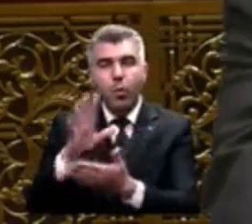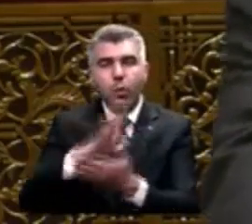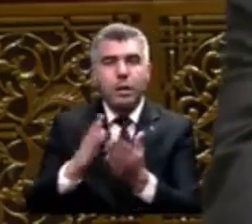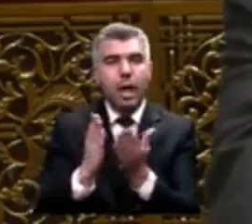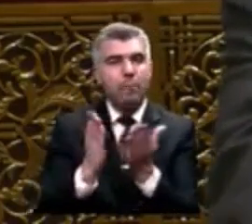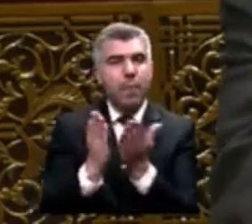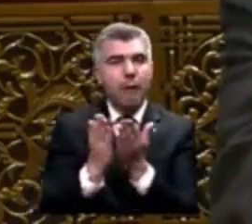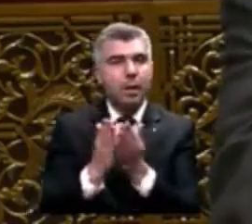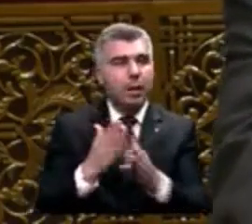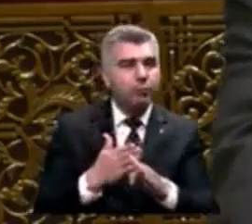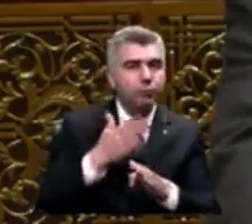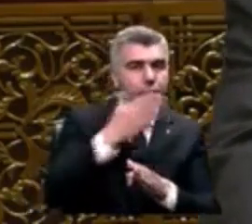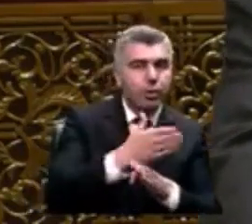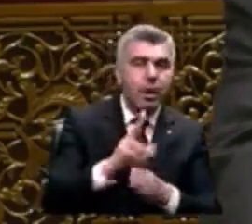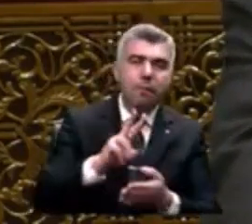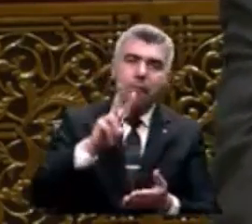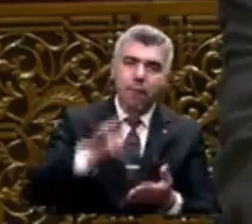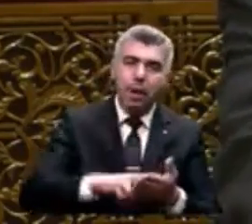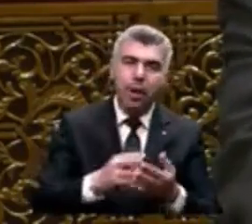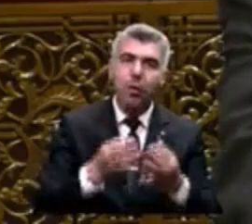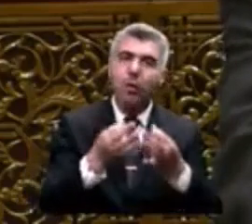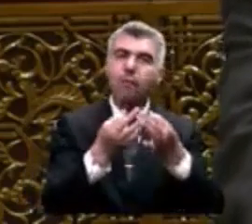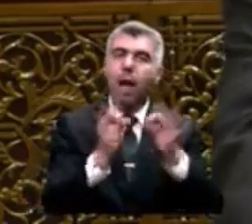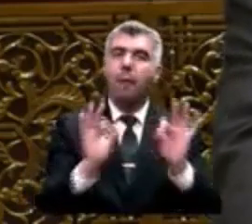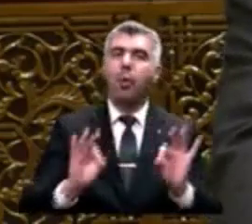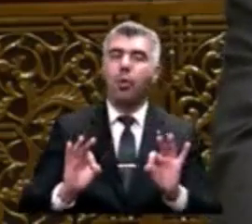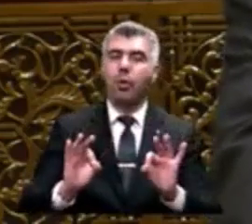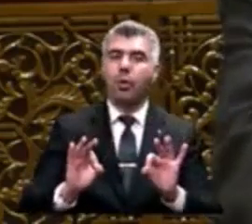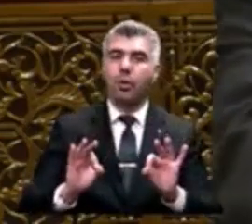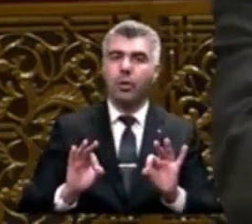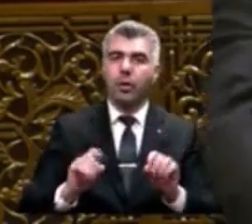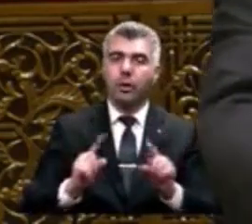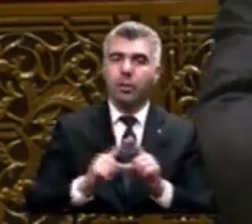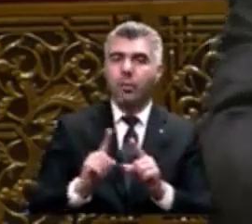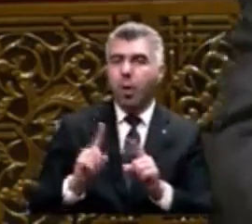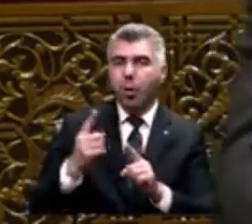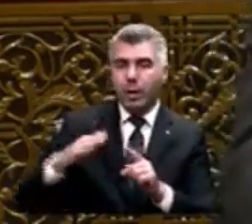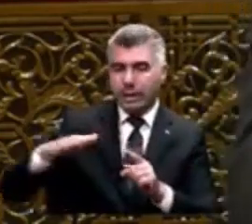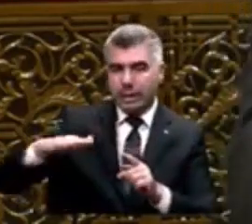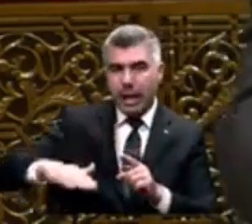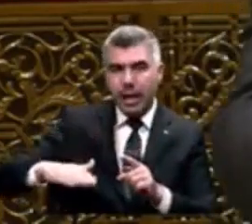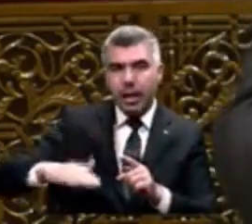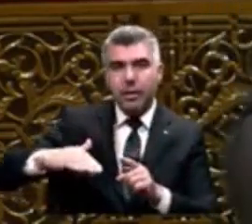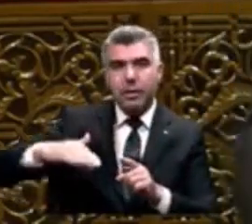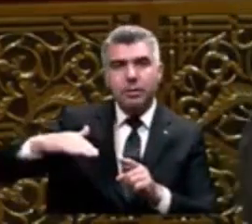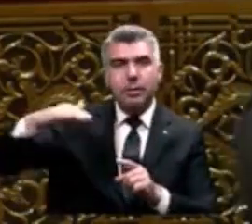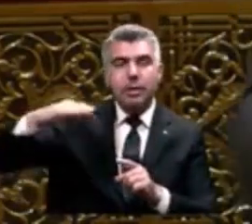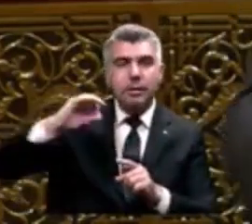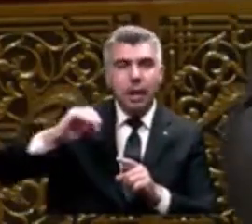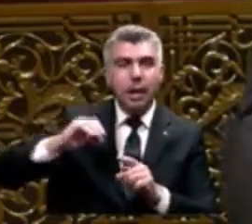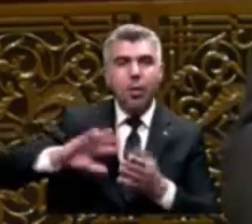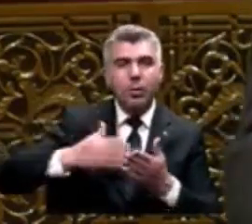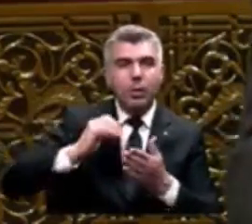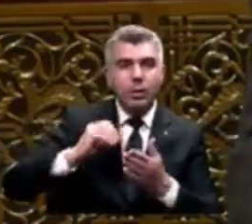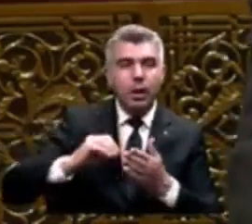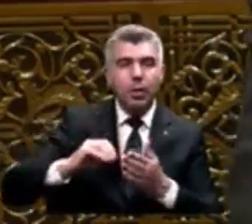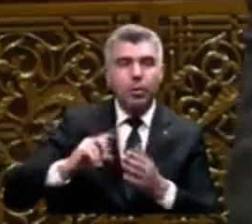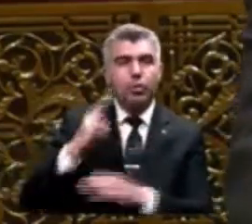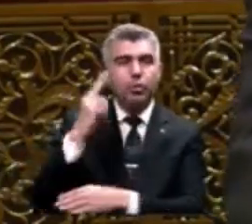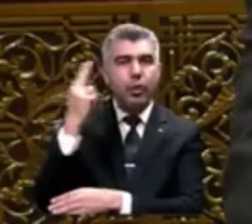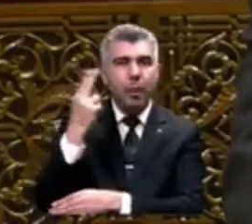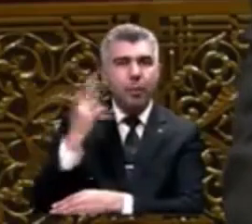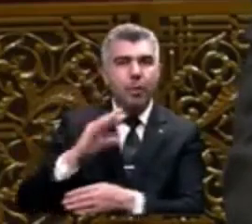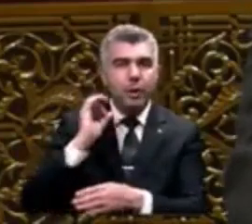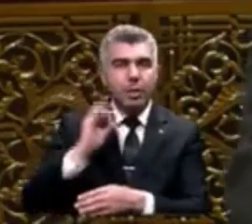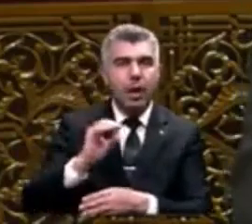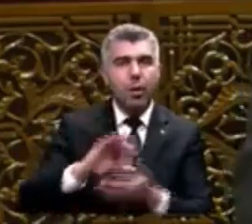التعليم حقيقي ومجاني، ومن التعليم الاولي الى الاساسي الى التاهيلي الى الجامعي.